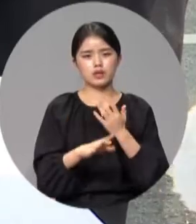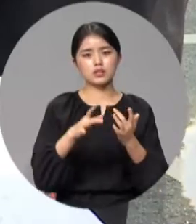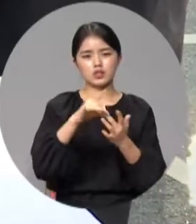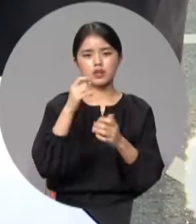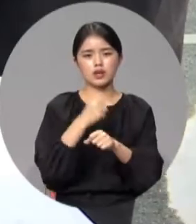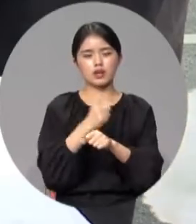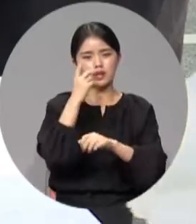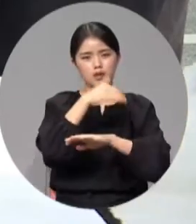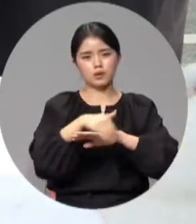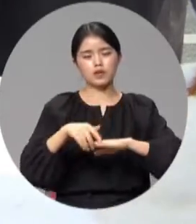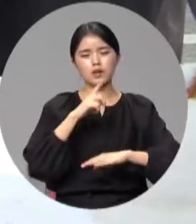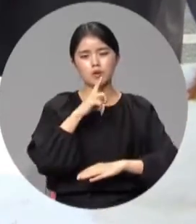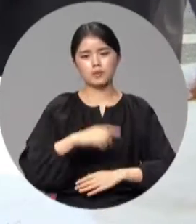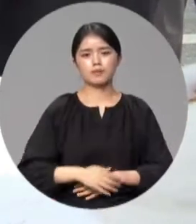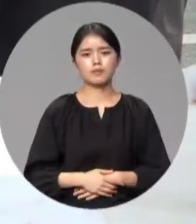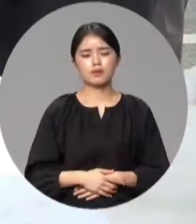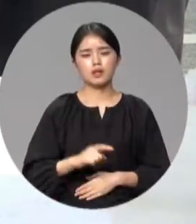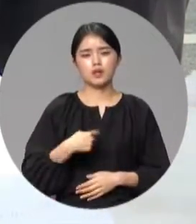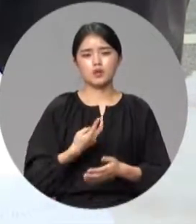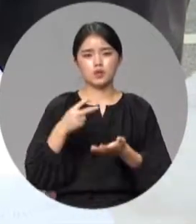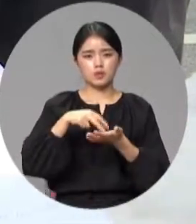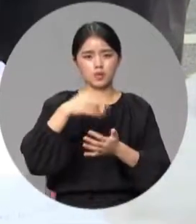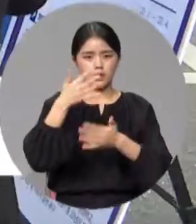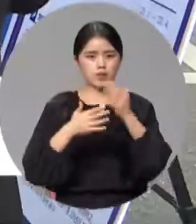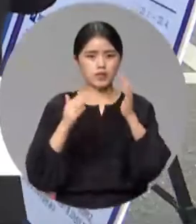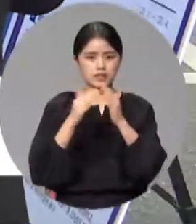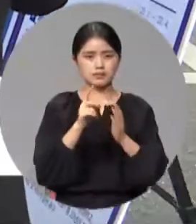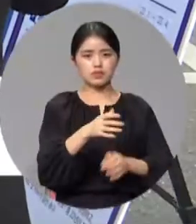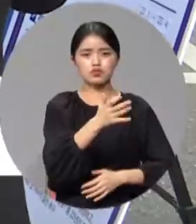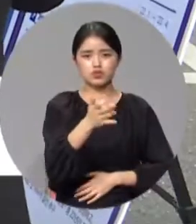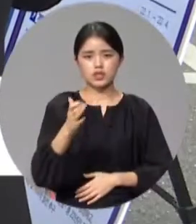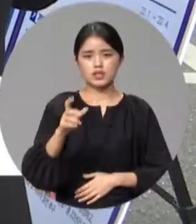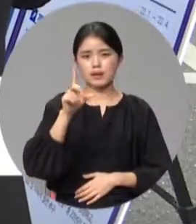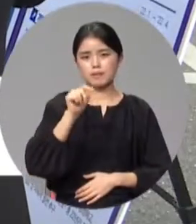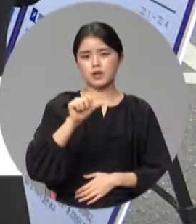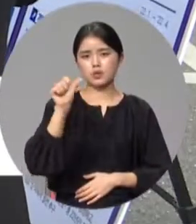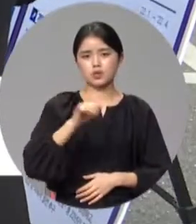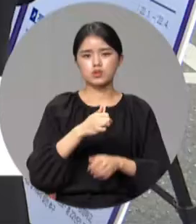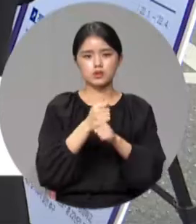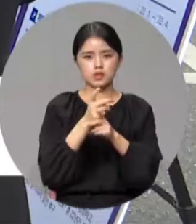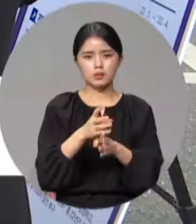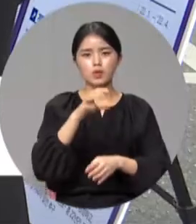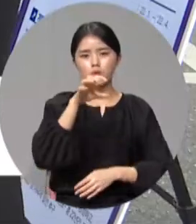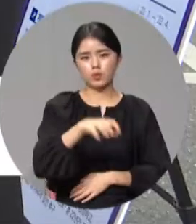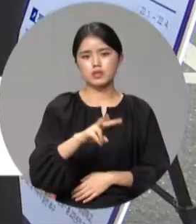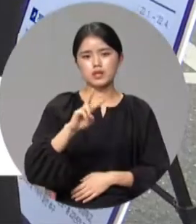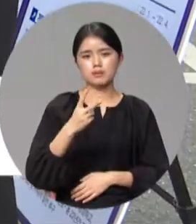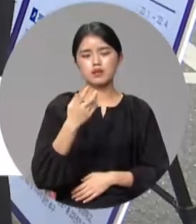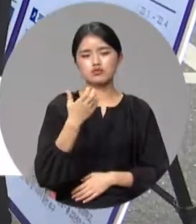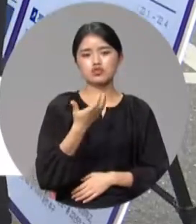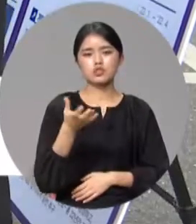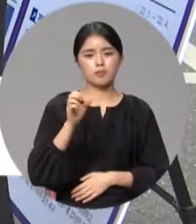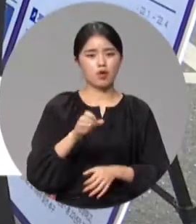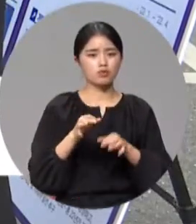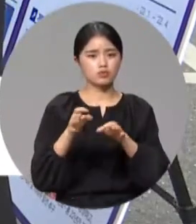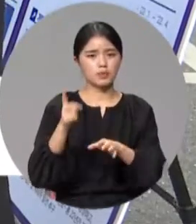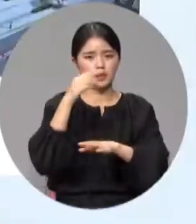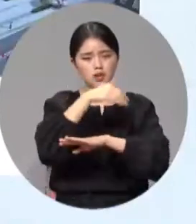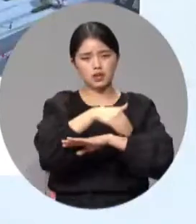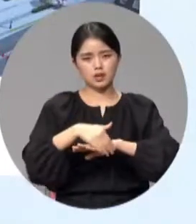예정이라고 밝혔습니다 독립영화에 집은 옥토 주차장 만 5천여 제곱미터 부지에 290 5억 원이 투입될